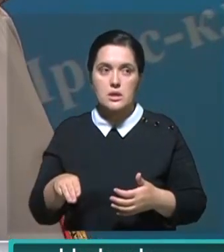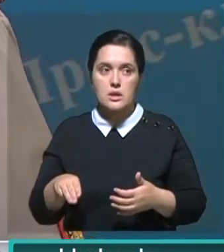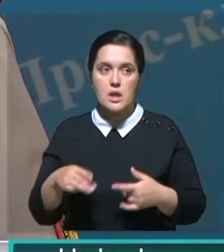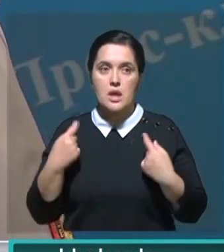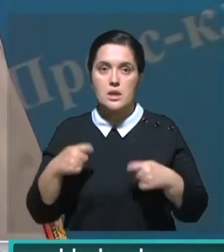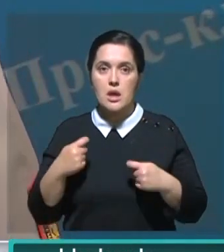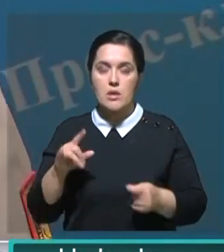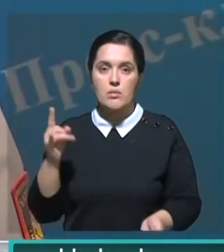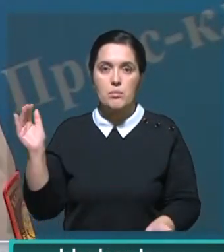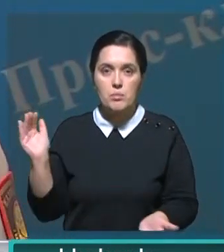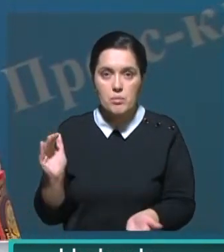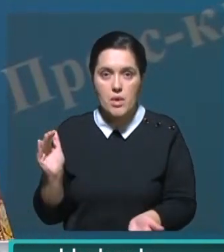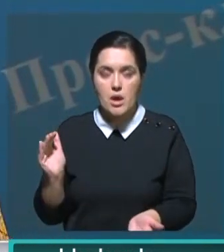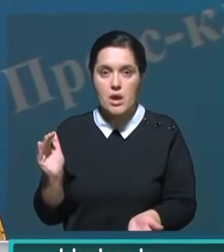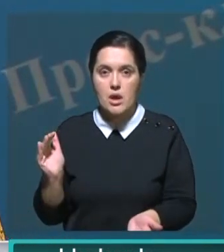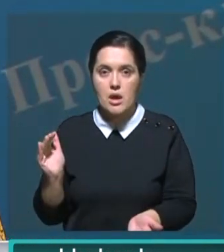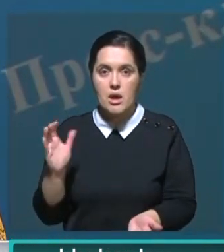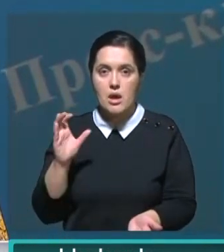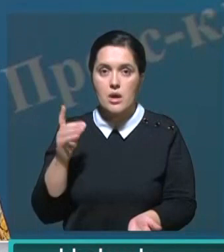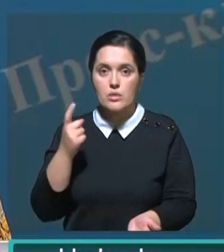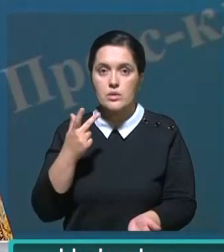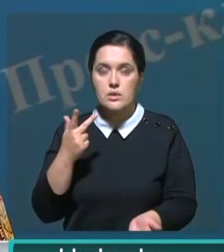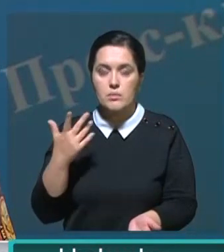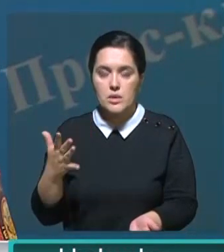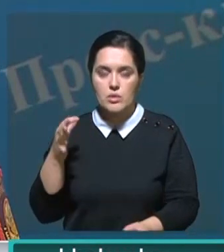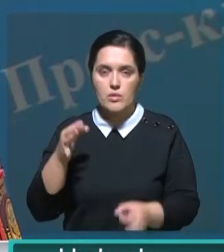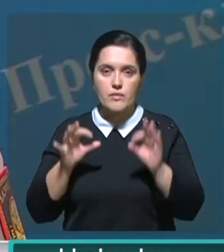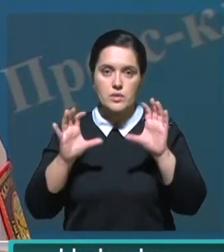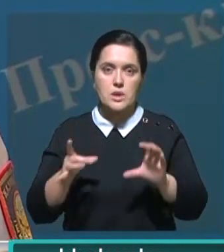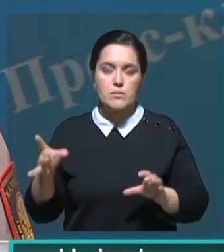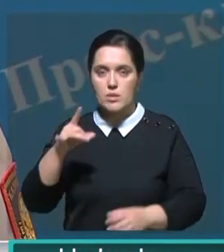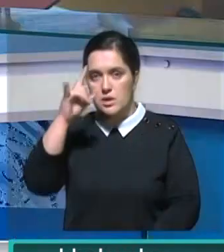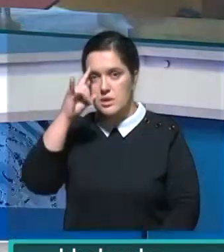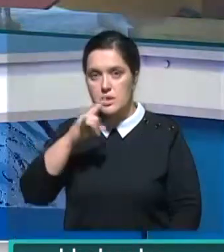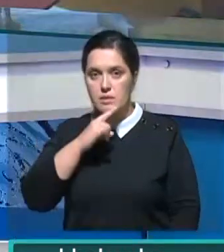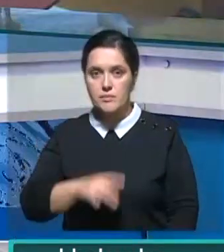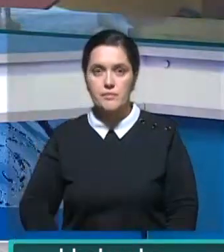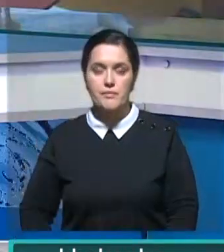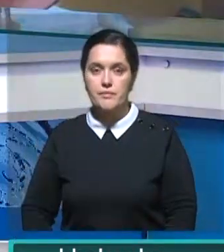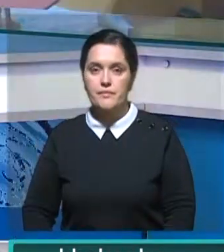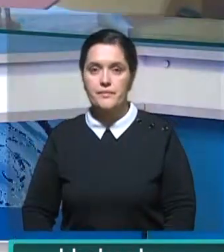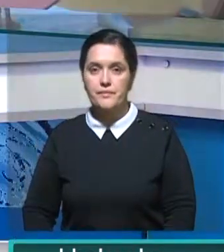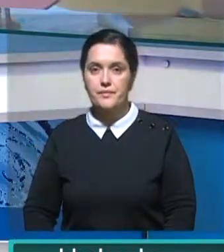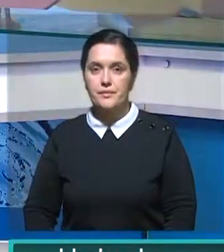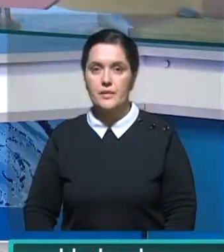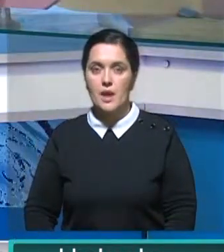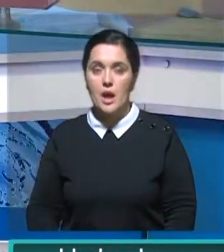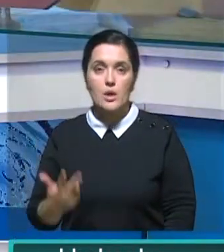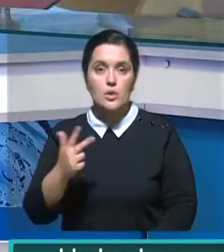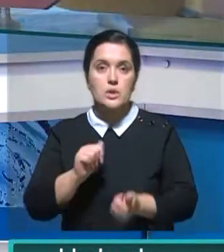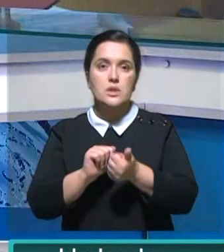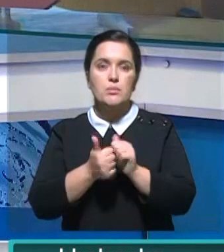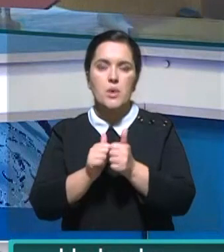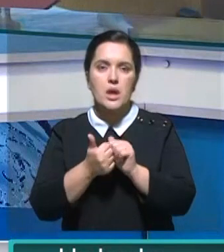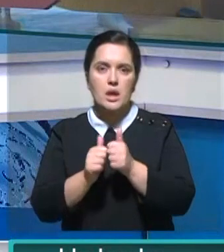«Торговля несовершеннолетними». Это статья 135 Уголовного кодекса Республики Казахстан. Вопрос трехсменных